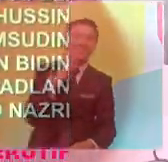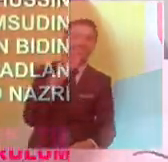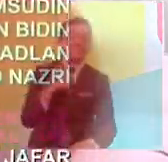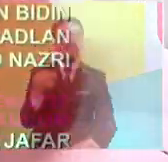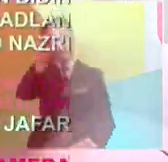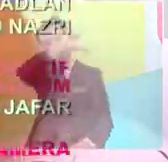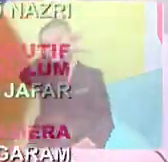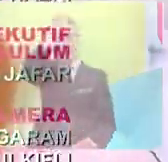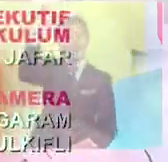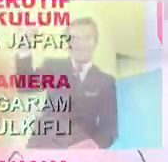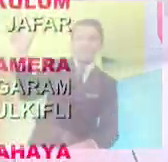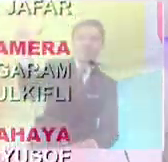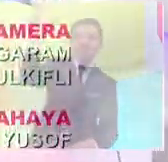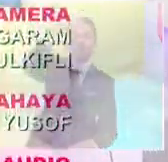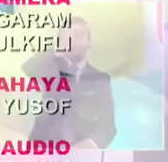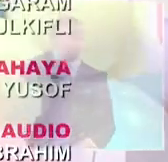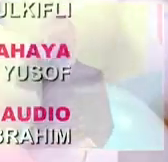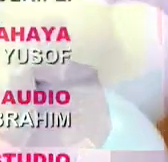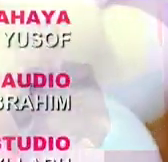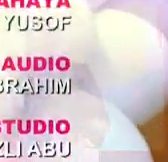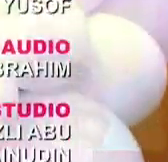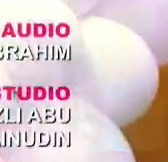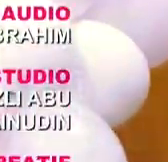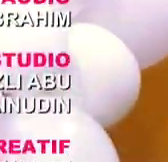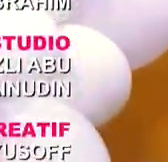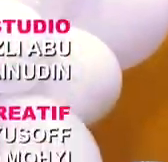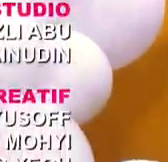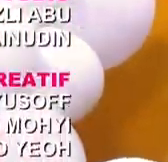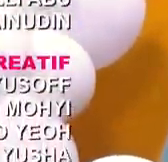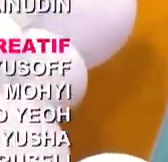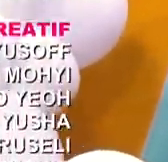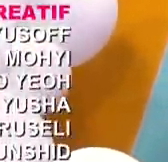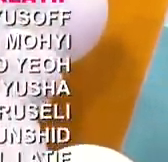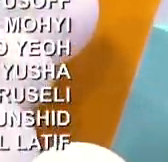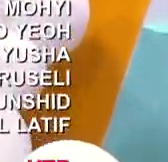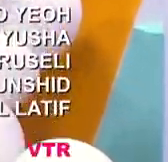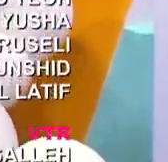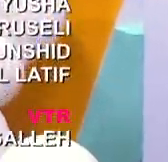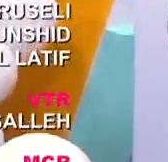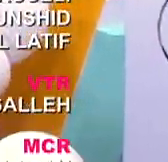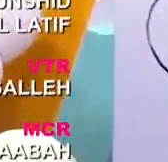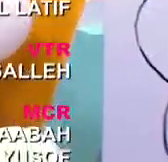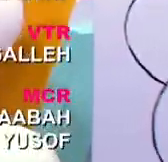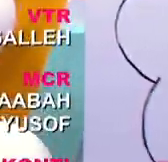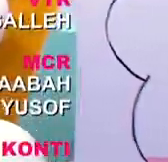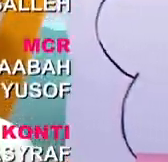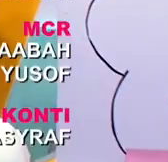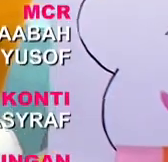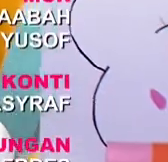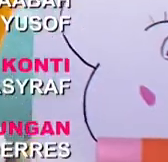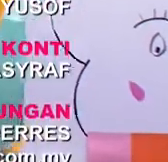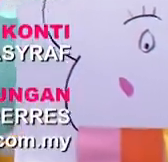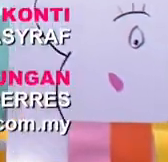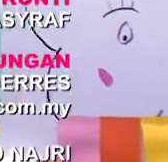di langit di langit di langit tujuan Di Langit Itu